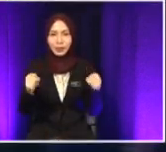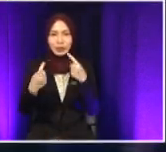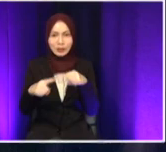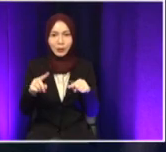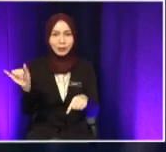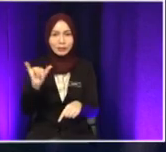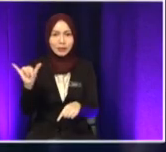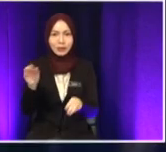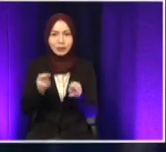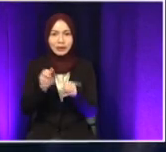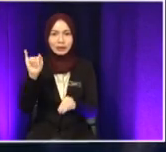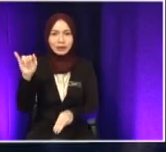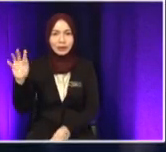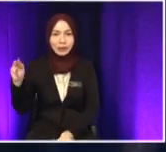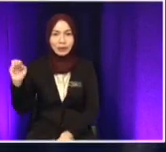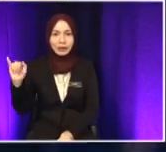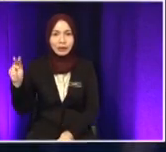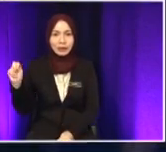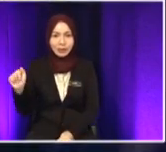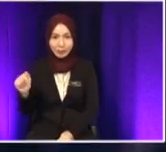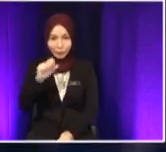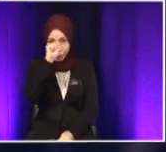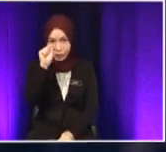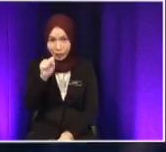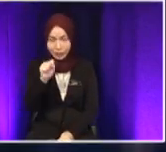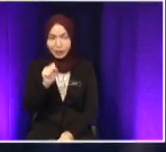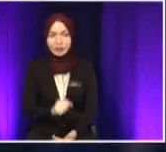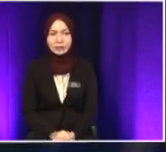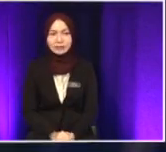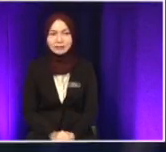memandangkan terbaik jawaban satu lagi bintang untukmu